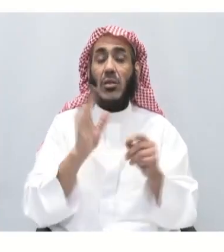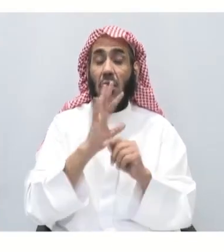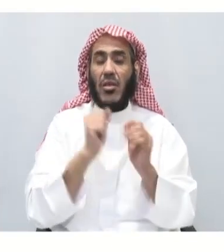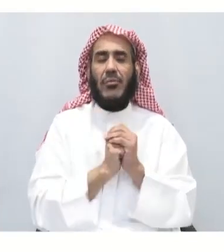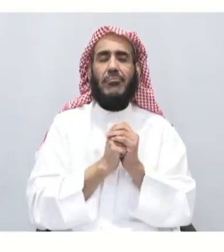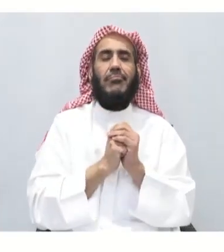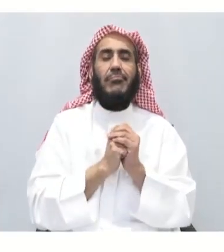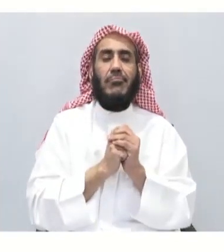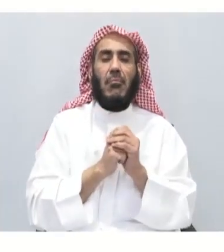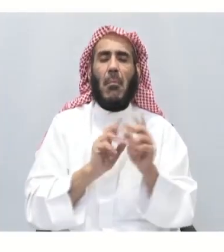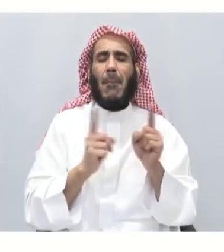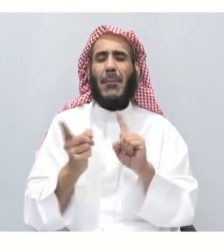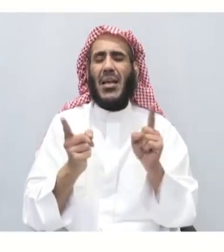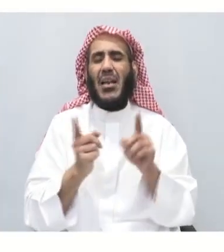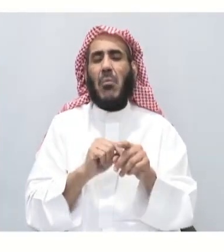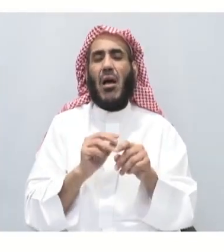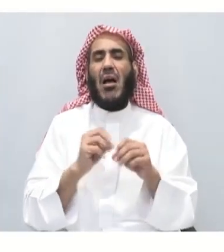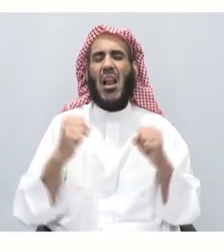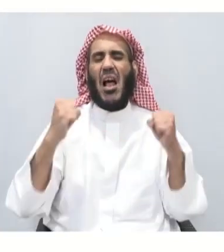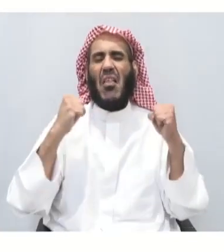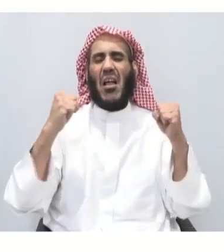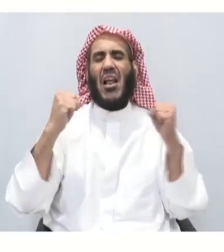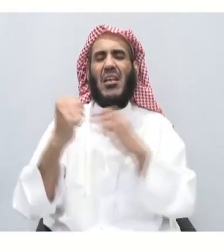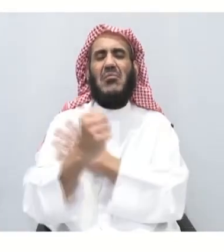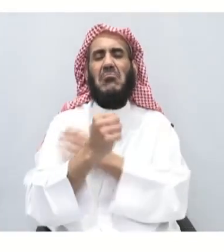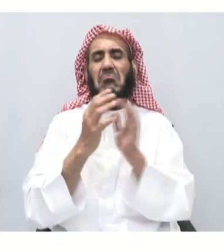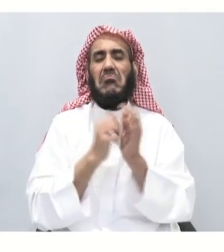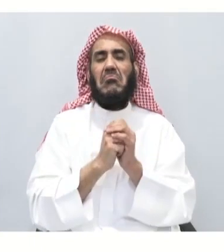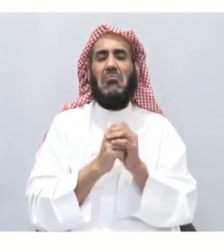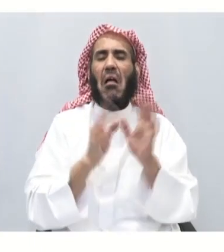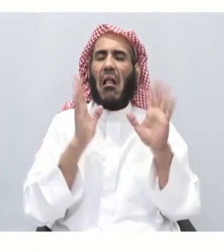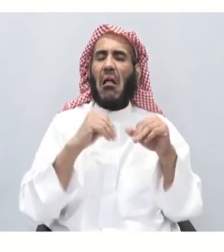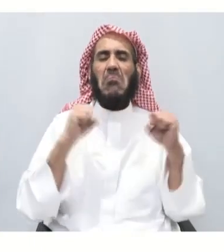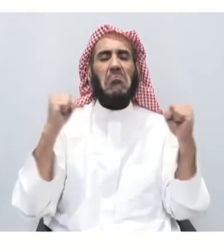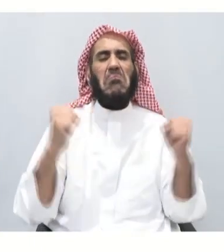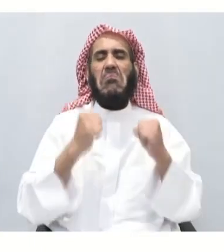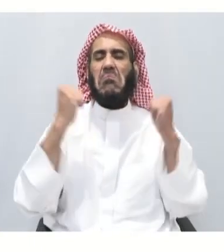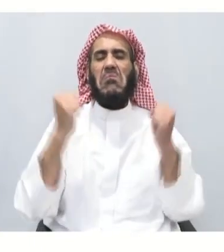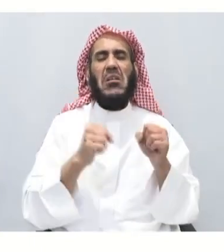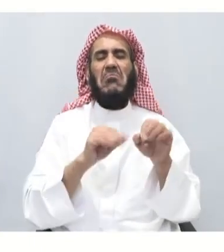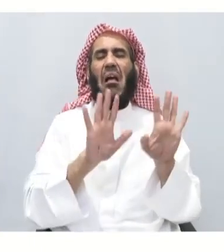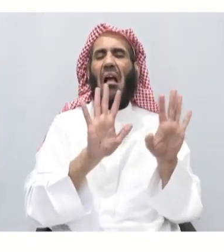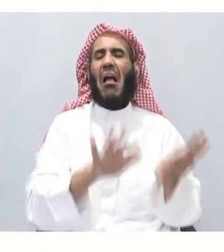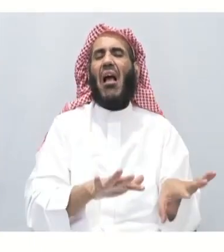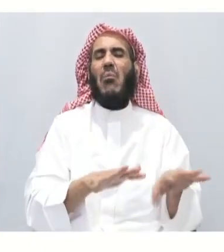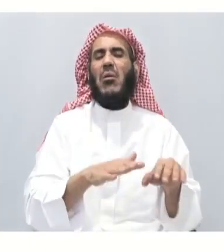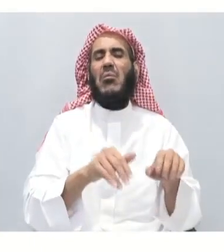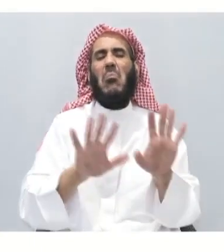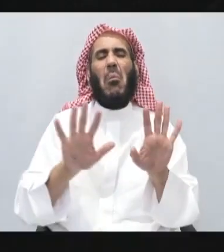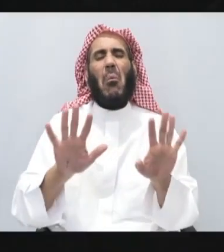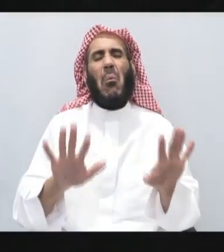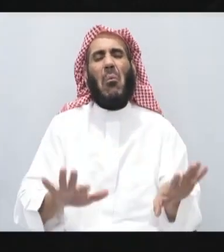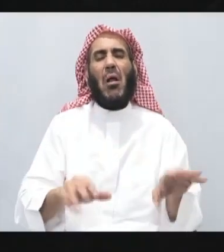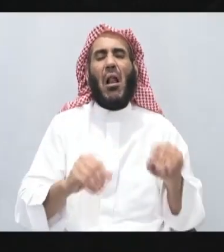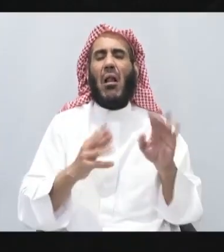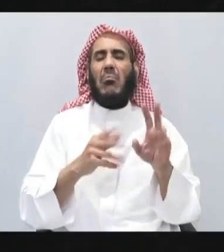تاثير بينما العضلات التي في لا تمارس فهي تكون خامله